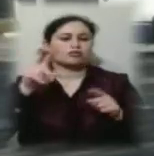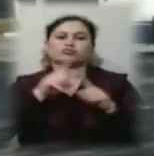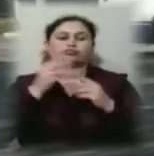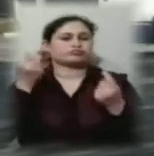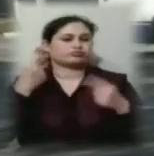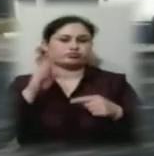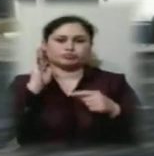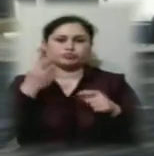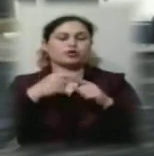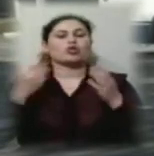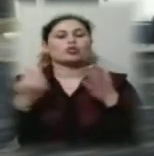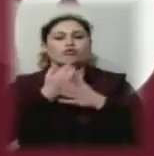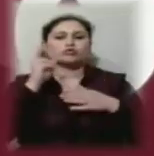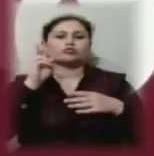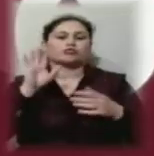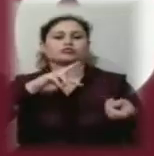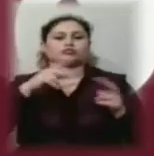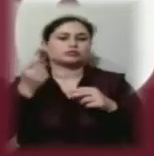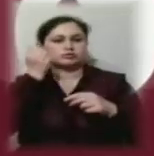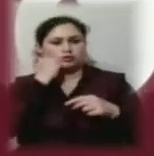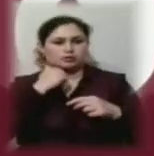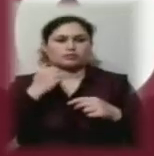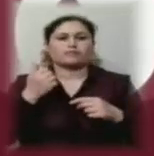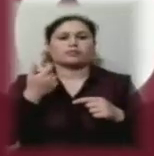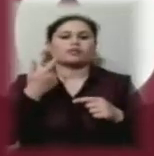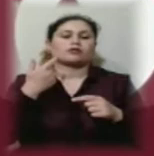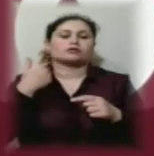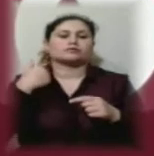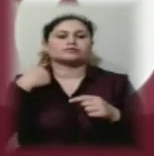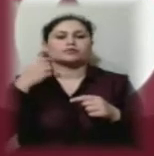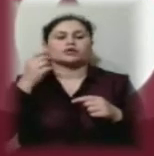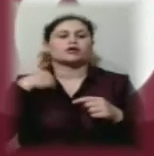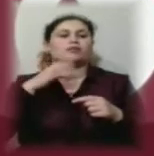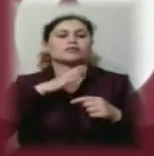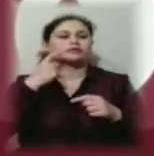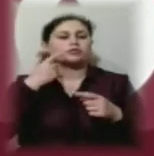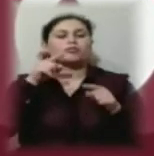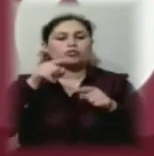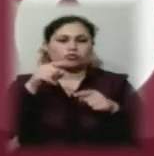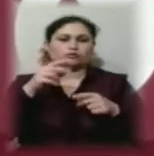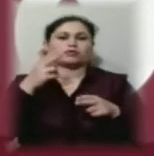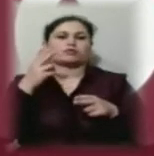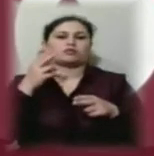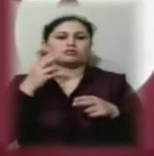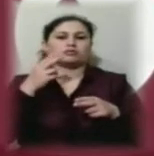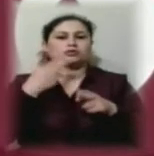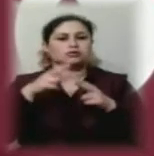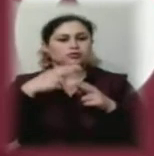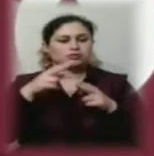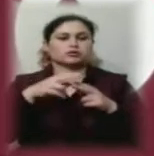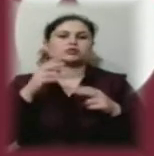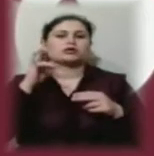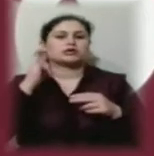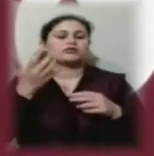тролейбусами замінять старі. Я був завжди проти взагалі кредитування і взяття